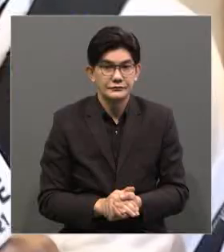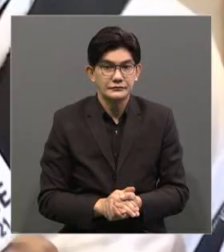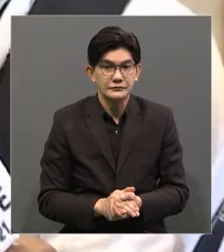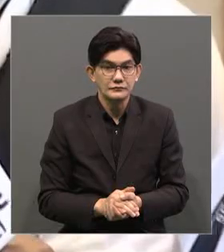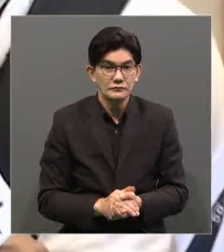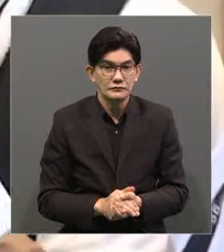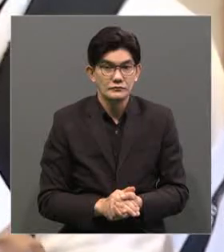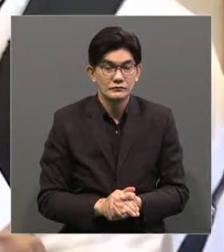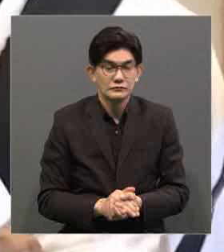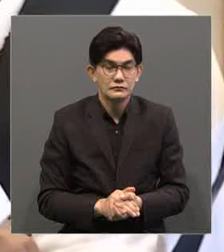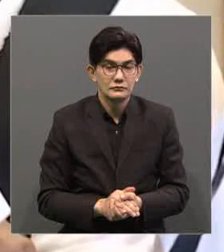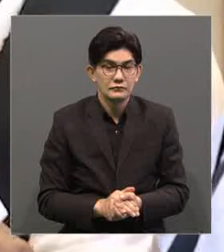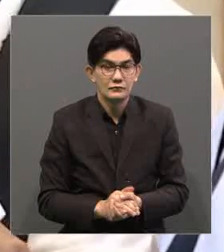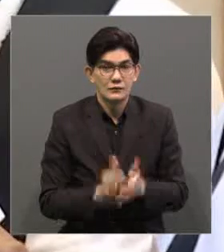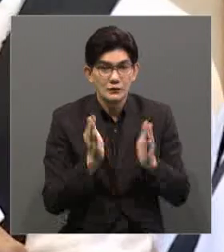แต่ส่วนของ